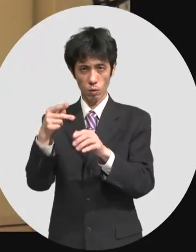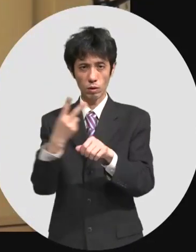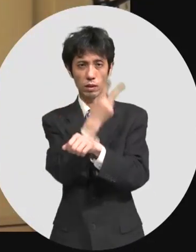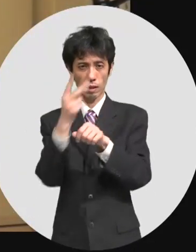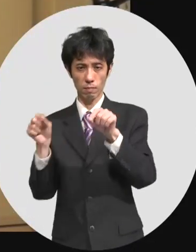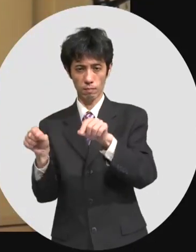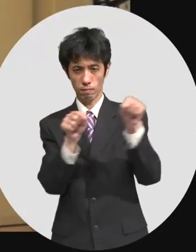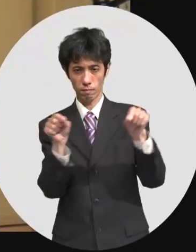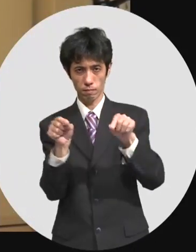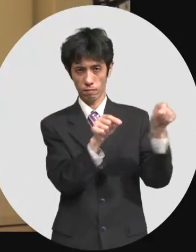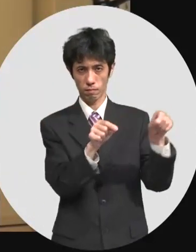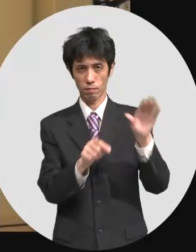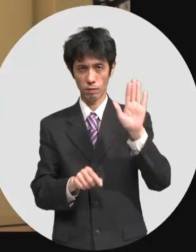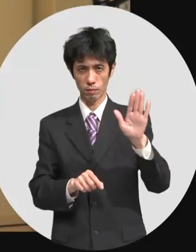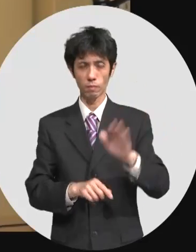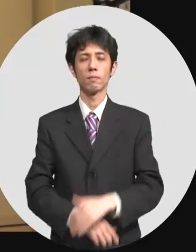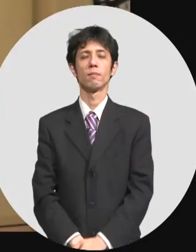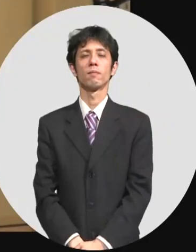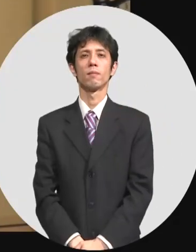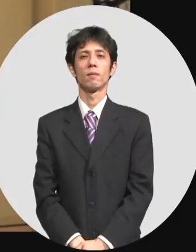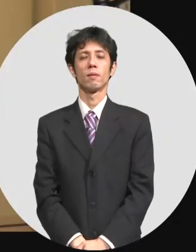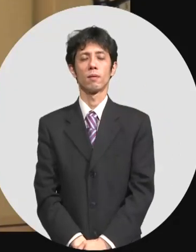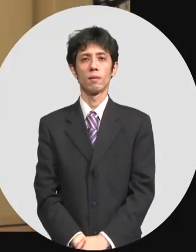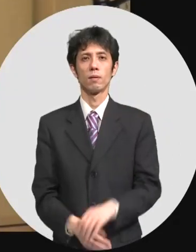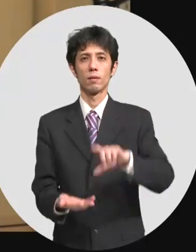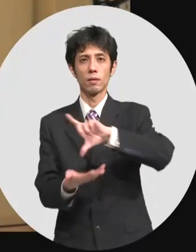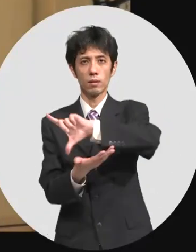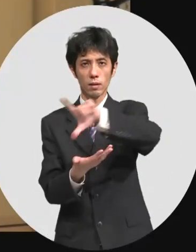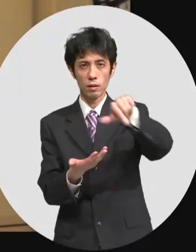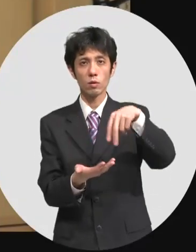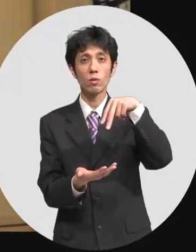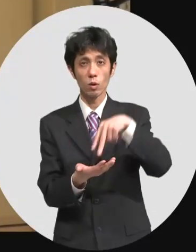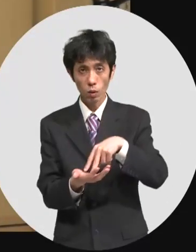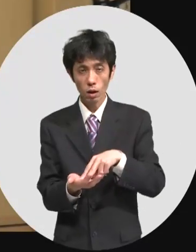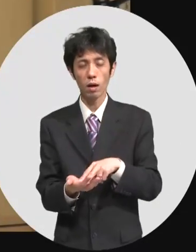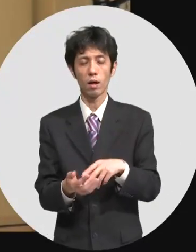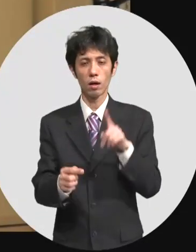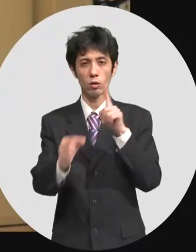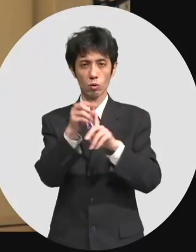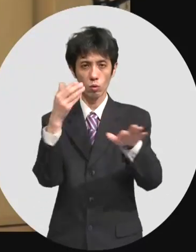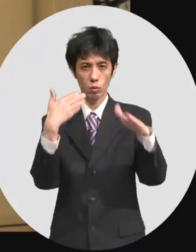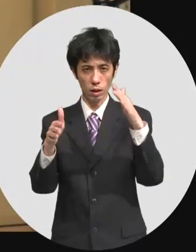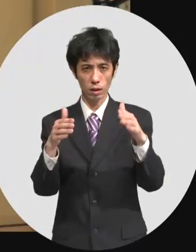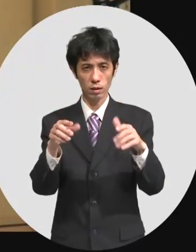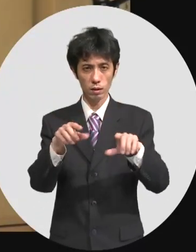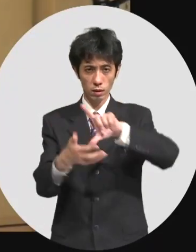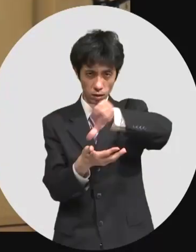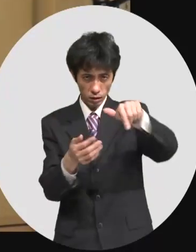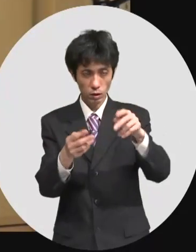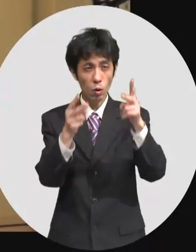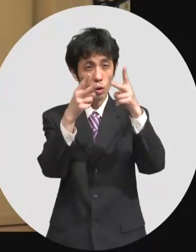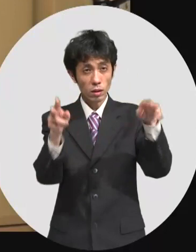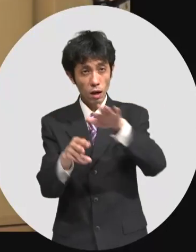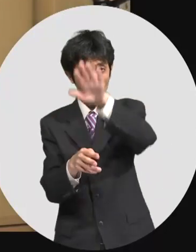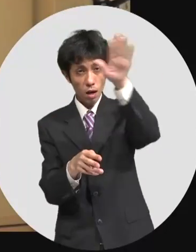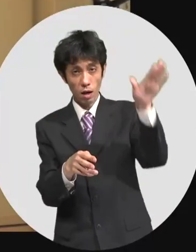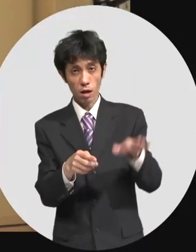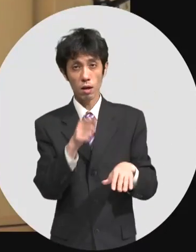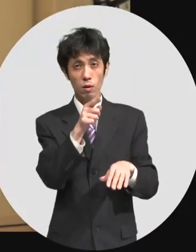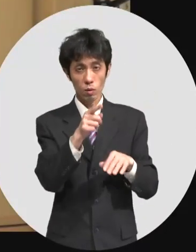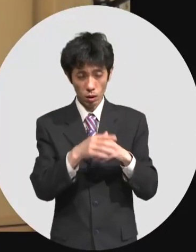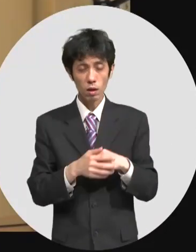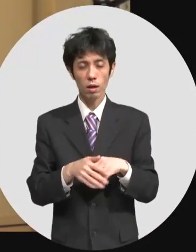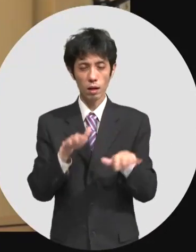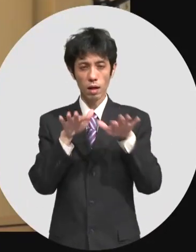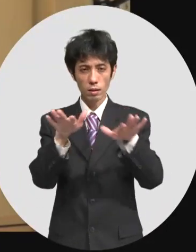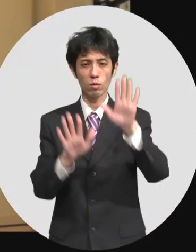でございます。それから地域的な問題では、中短衣服につきましては若干それ以外のところと感染の状況に